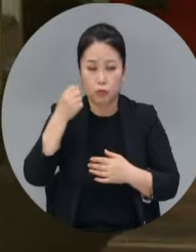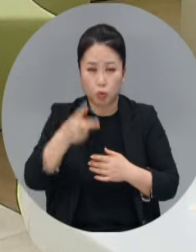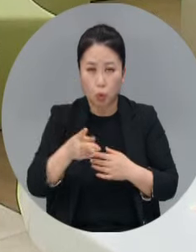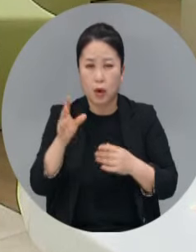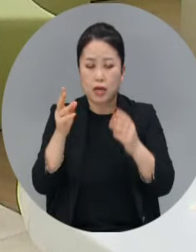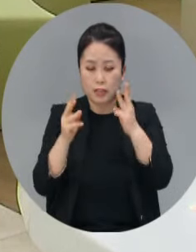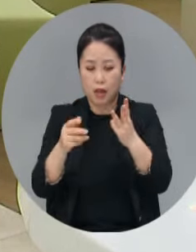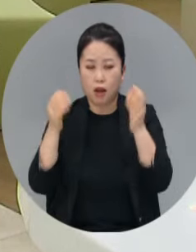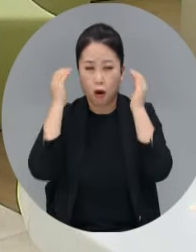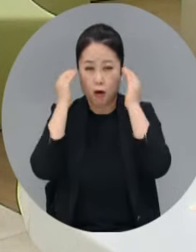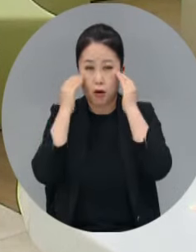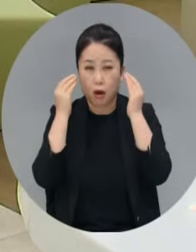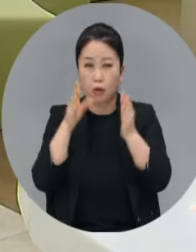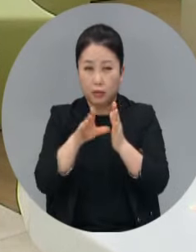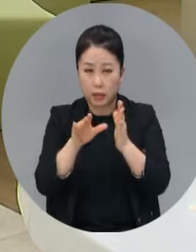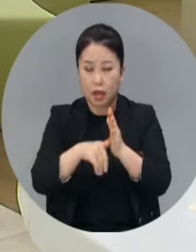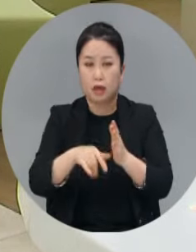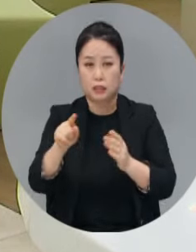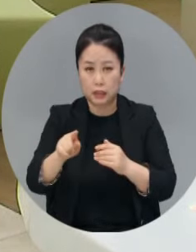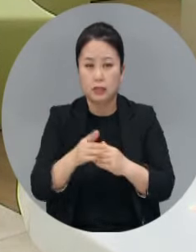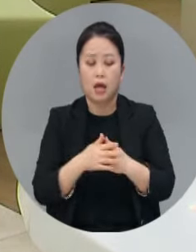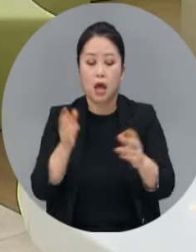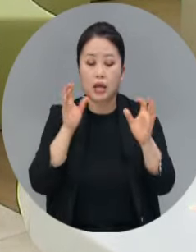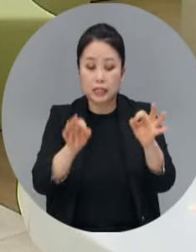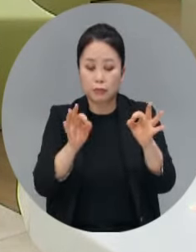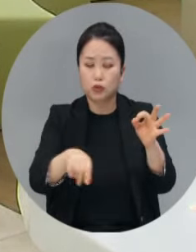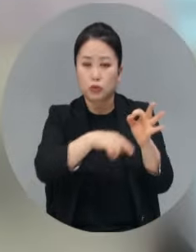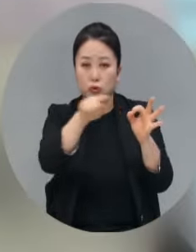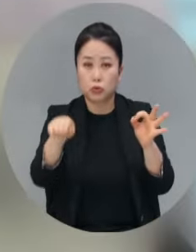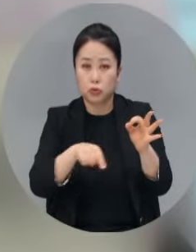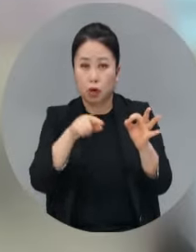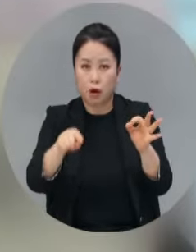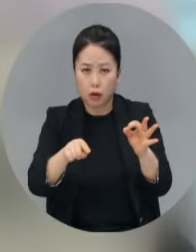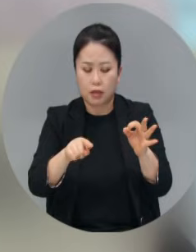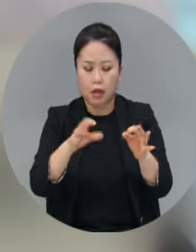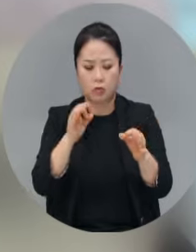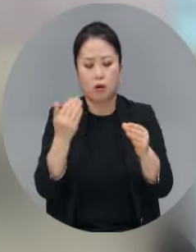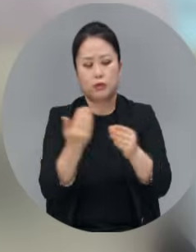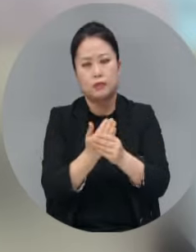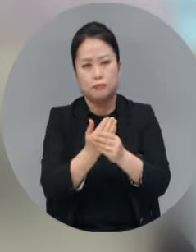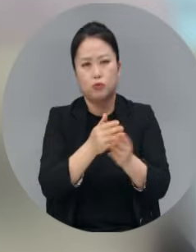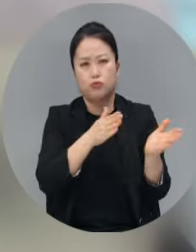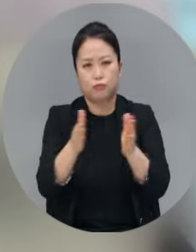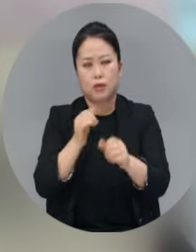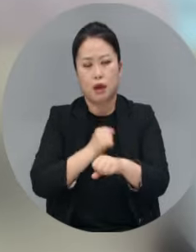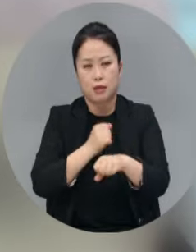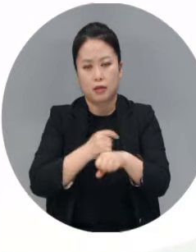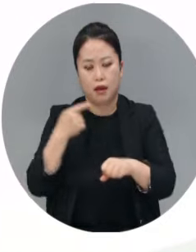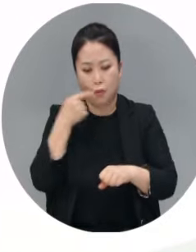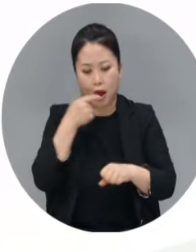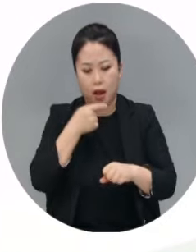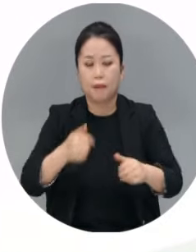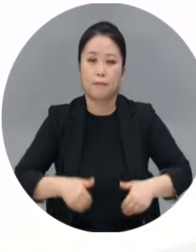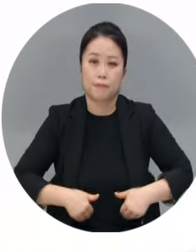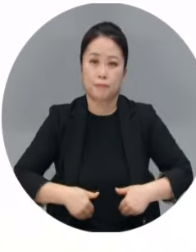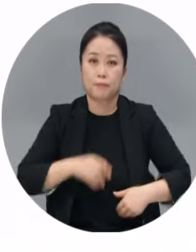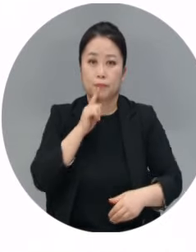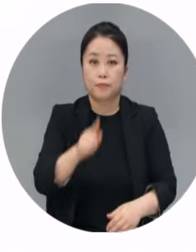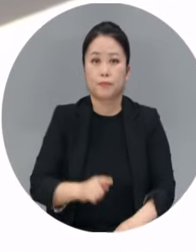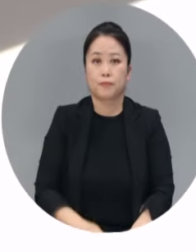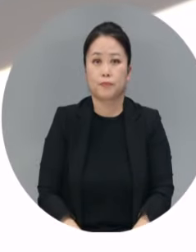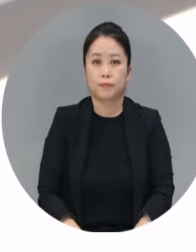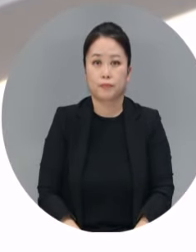시점엔 지역금융의 성 강화 노력이 어느 때보다 중요하다고 전문가들은 조언합니다 MBC